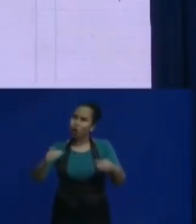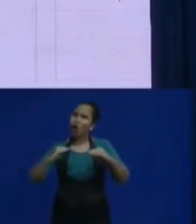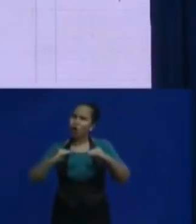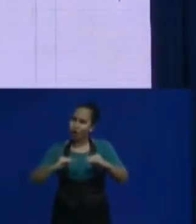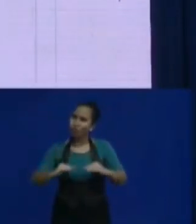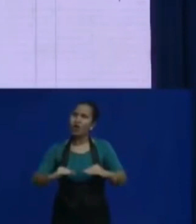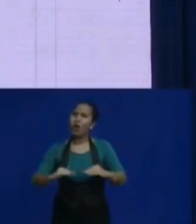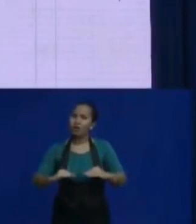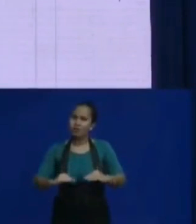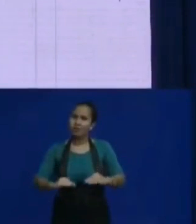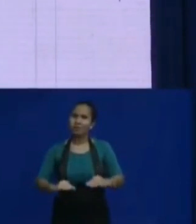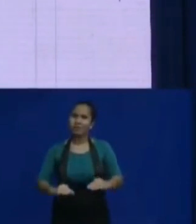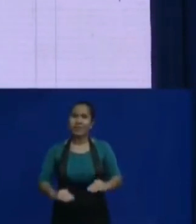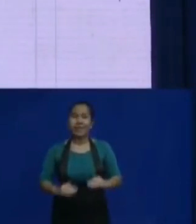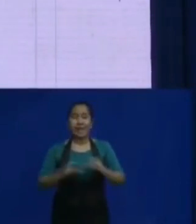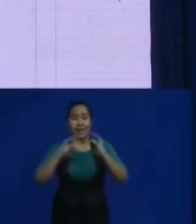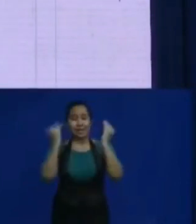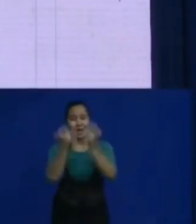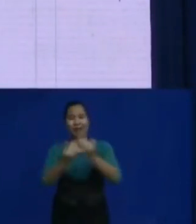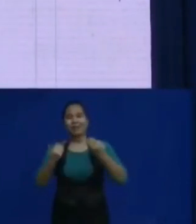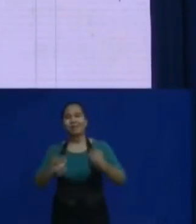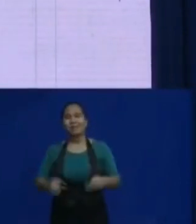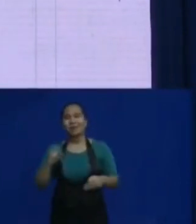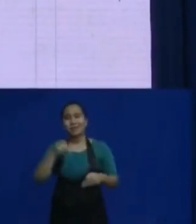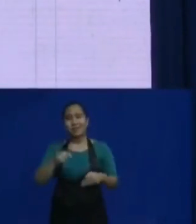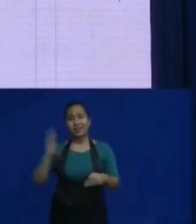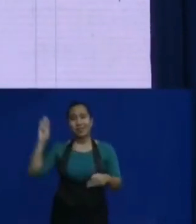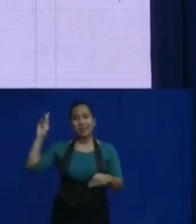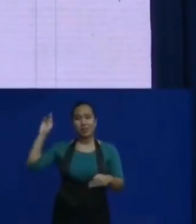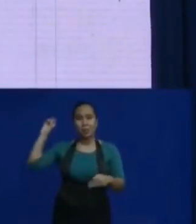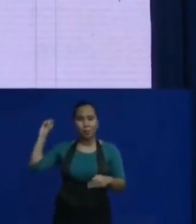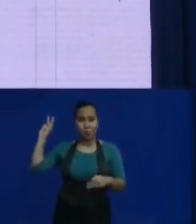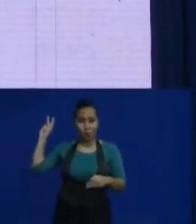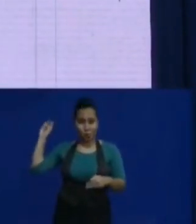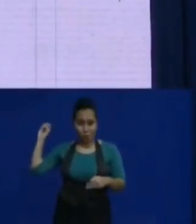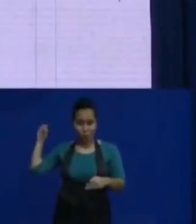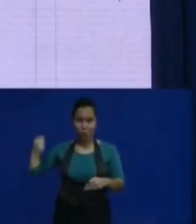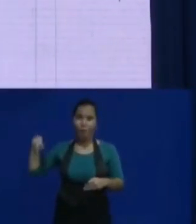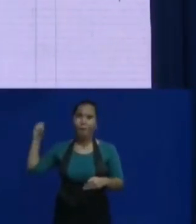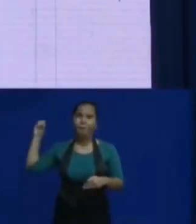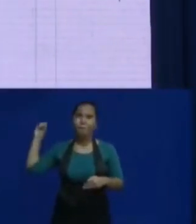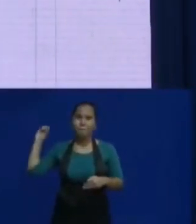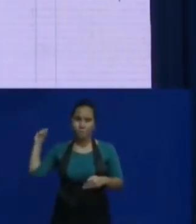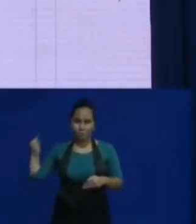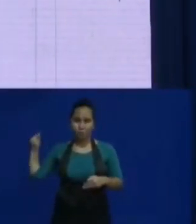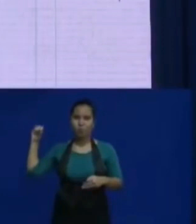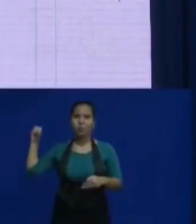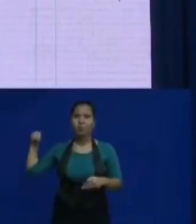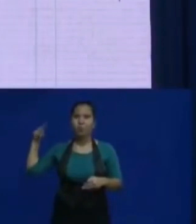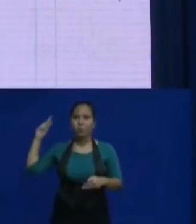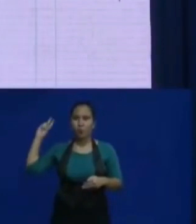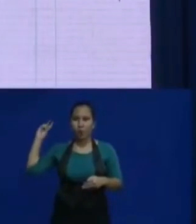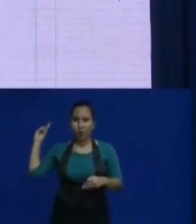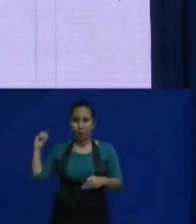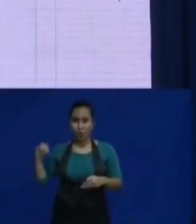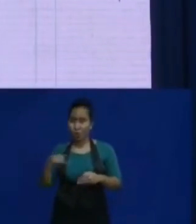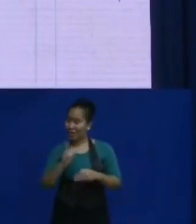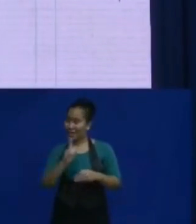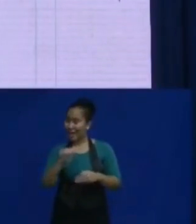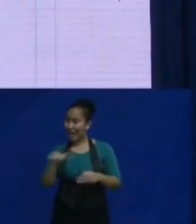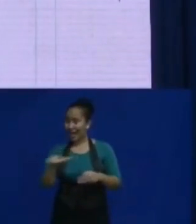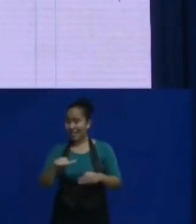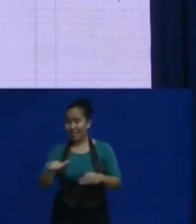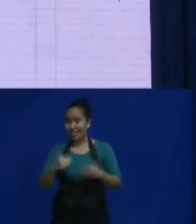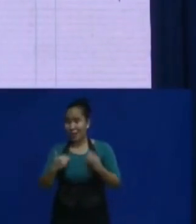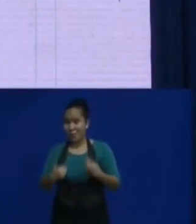de mensen, al die mensen in Brokopondo hebben eigenlijk geen andere mensen besmet. Dus dat